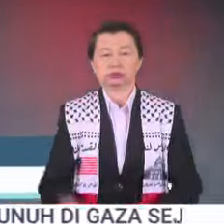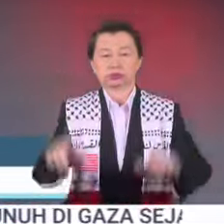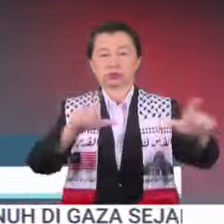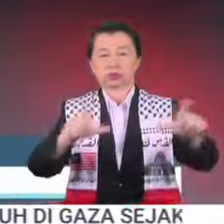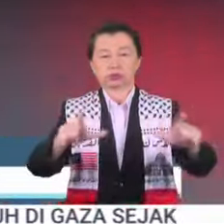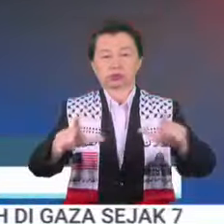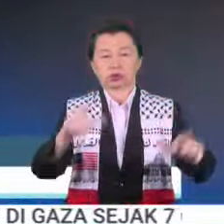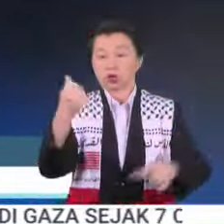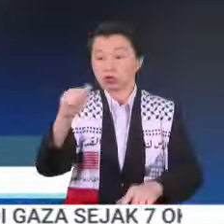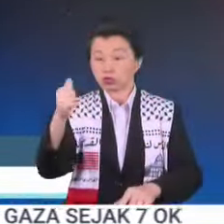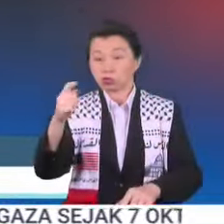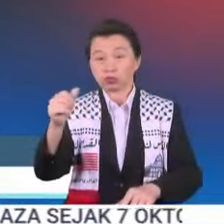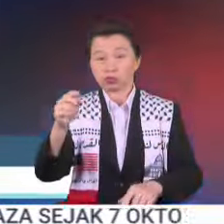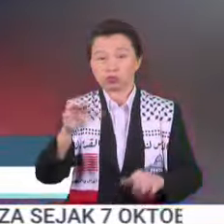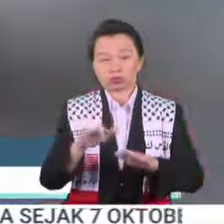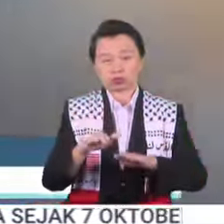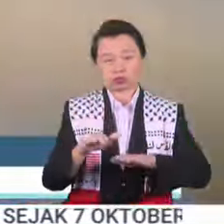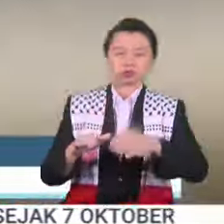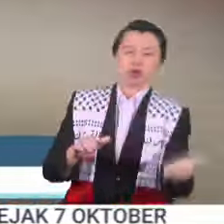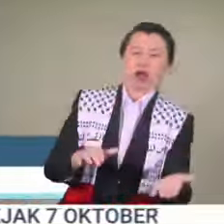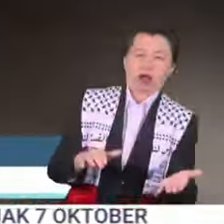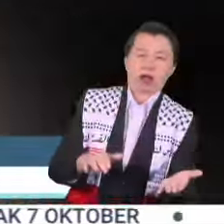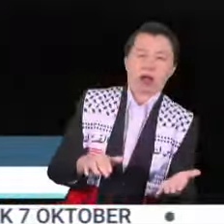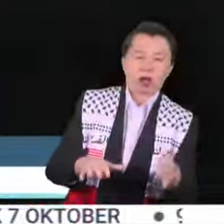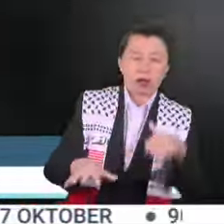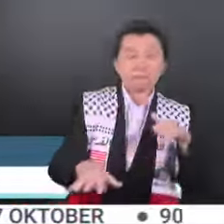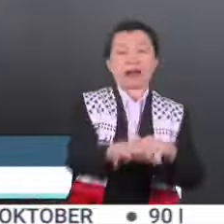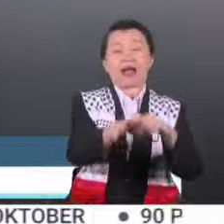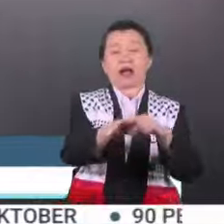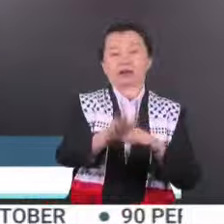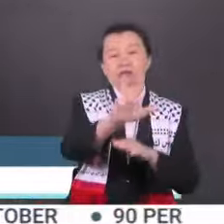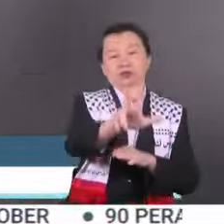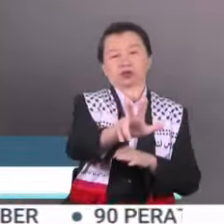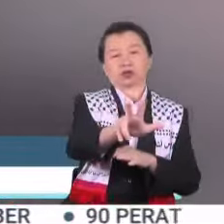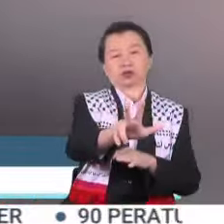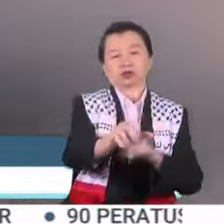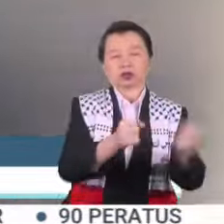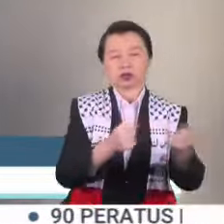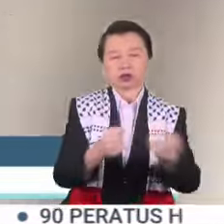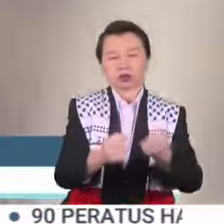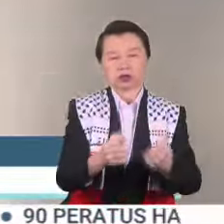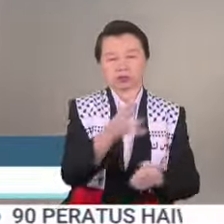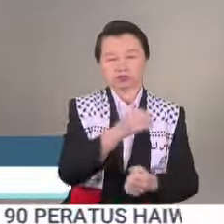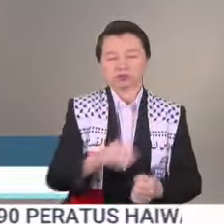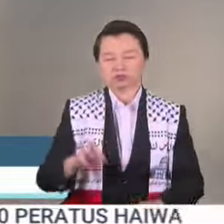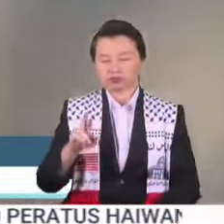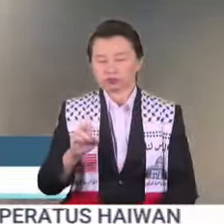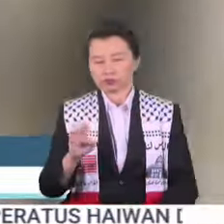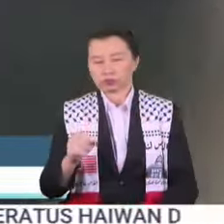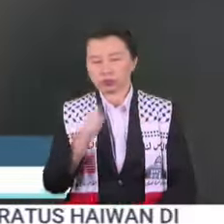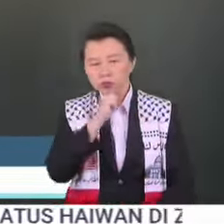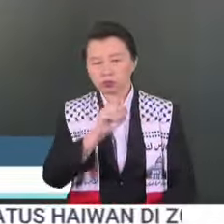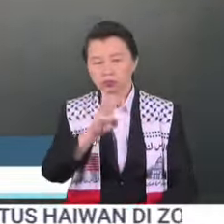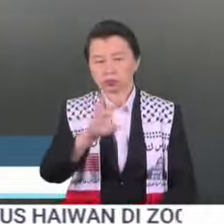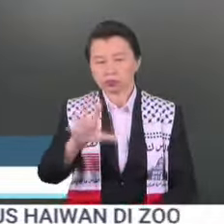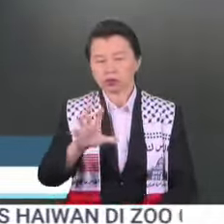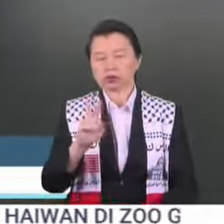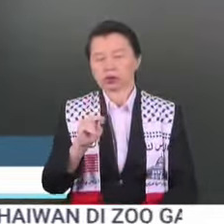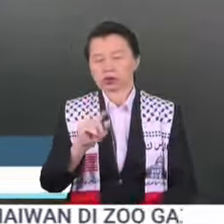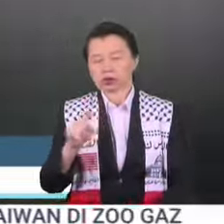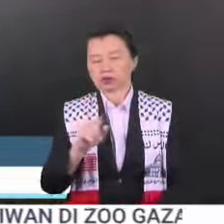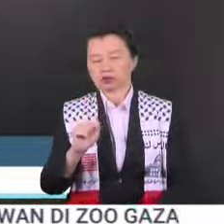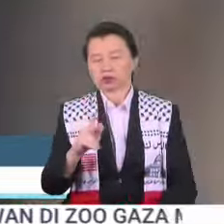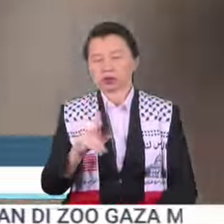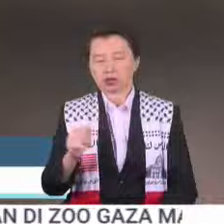Lori tanah 10 tan dipercayai terbabas sebelum merempuh 3 kenderaan lain termasuk 2 kereta. Romadiah Ismail 65 dan Nazifah